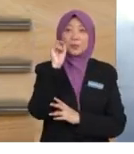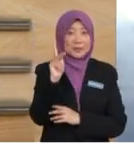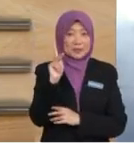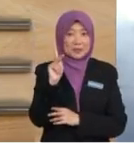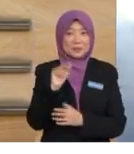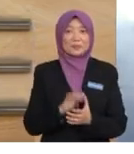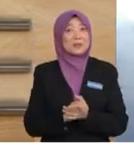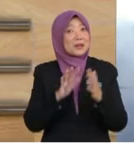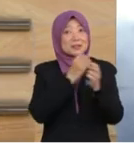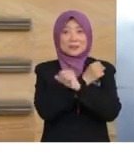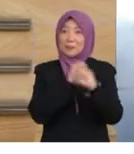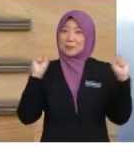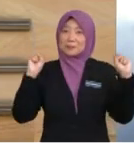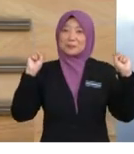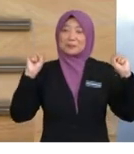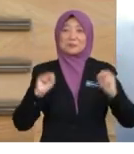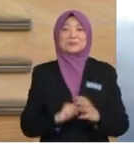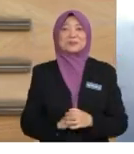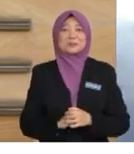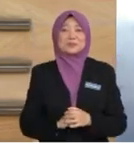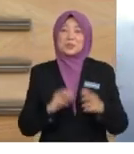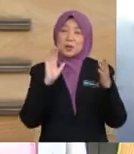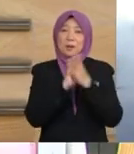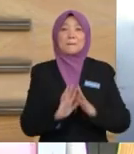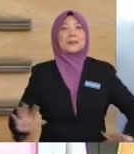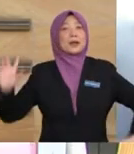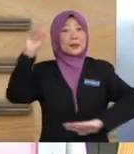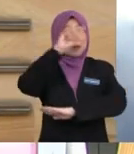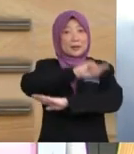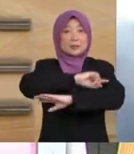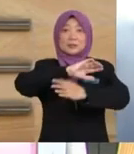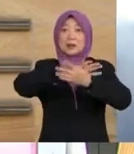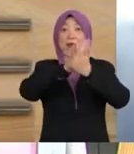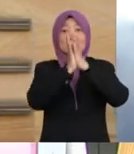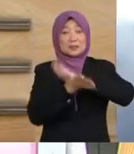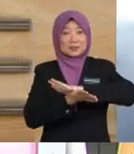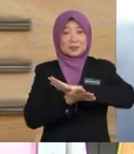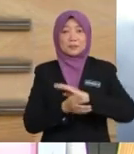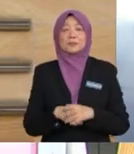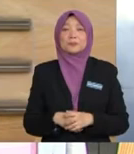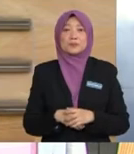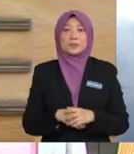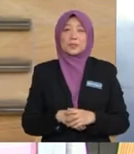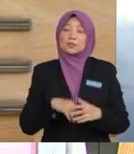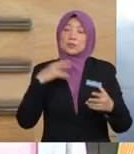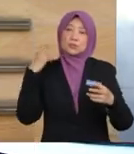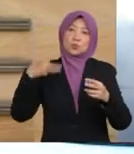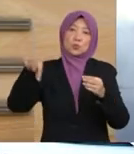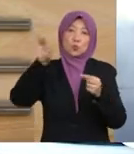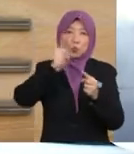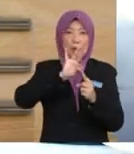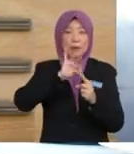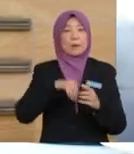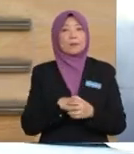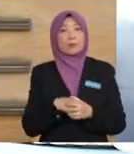Okey. Dah siap. Dah siap. Selamat hari jadi. Okey, lebih sesuai lagi sebab tema kita untuk hiasan kek pada hari